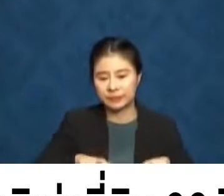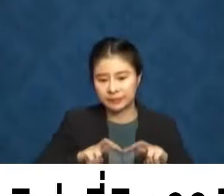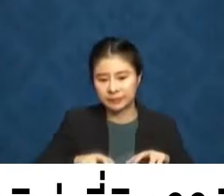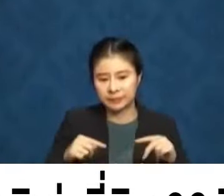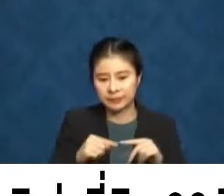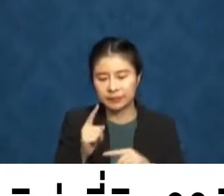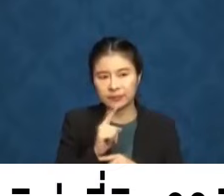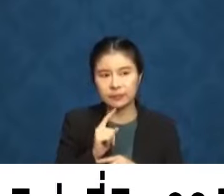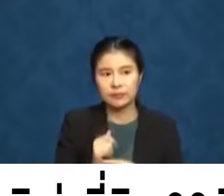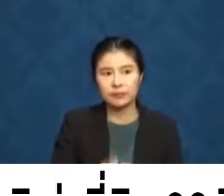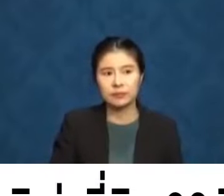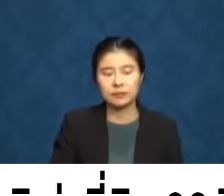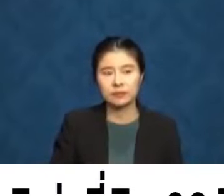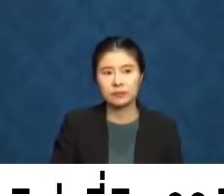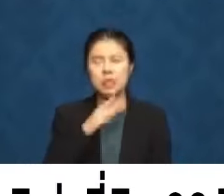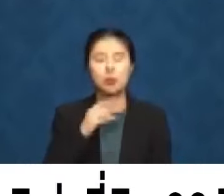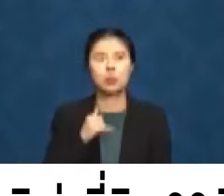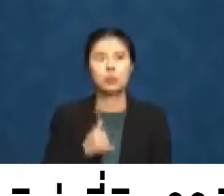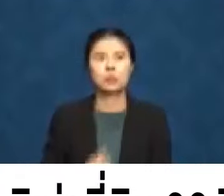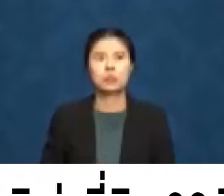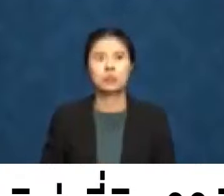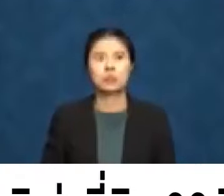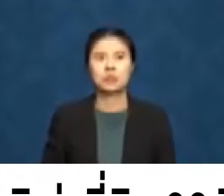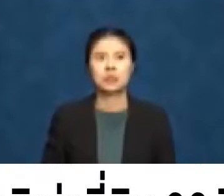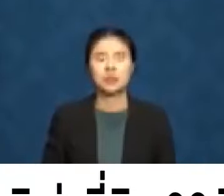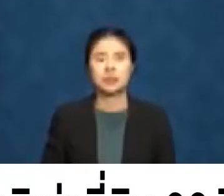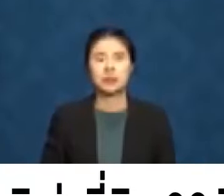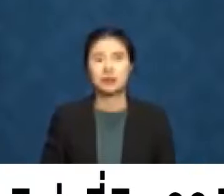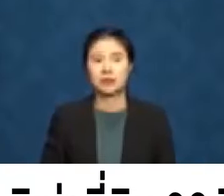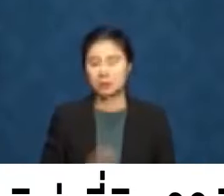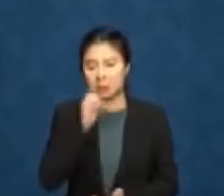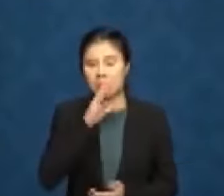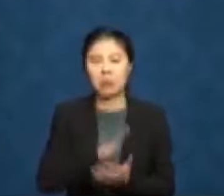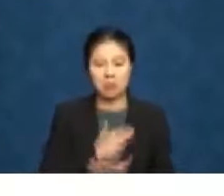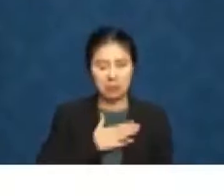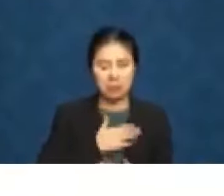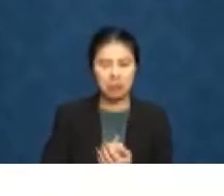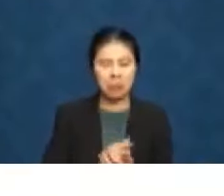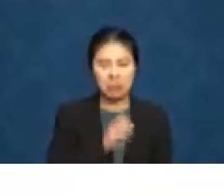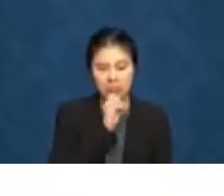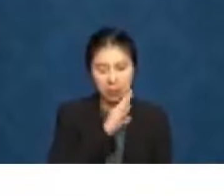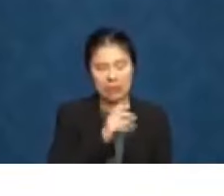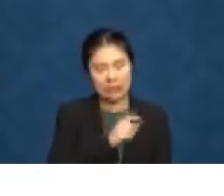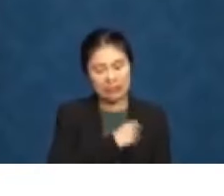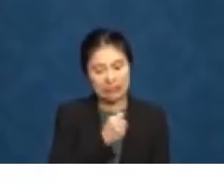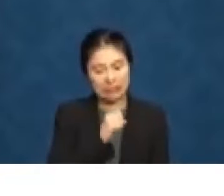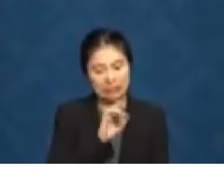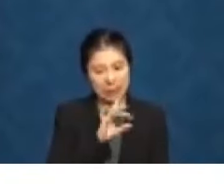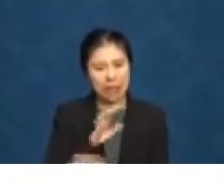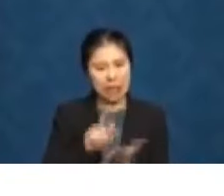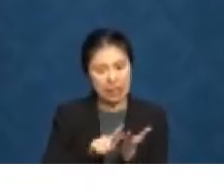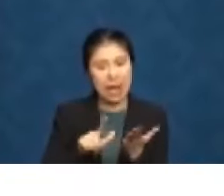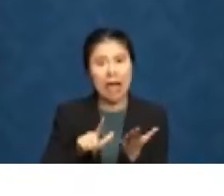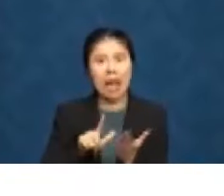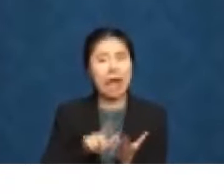กิจและตนก็ไม่อยู่ด้วยคร ับ เดี๋ยวท่านไปดูว่า18ผมลาไปทำฮัทนะครับผมแต่กลับมาผมก็ศึกษาเรื่